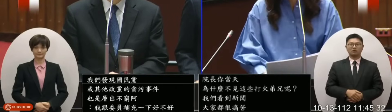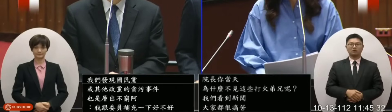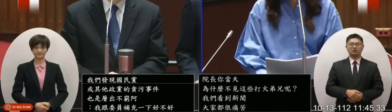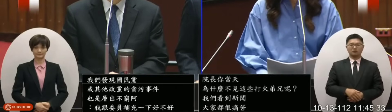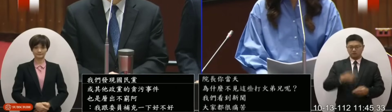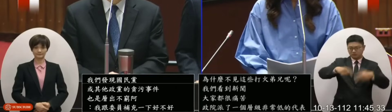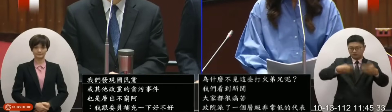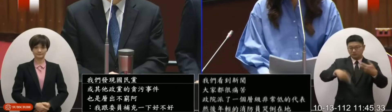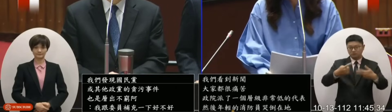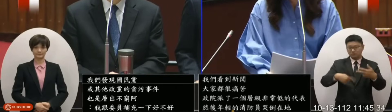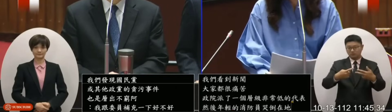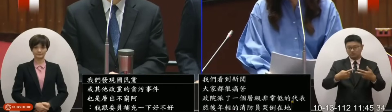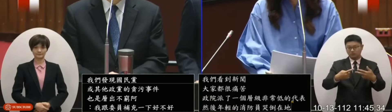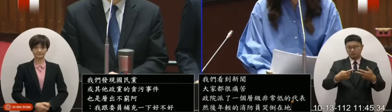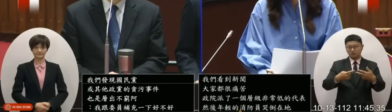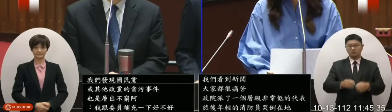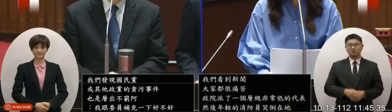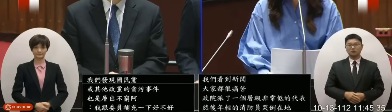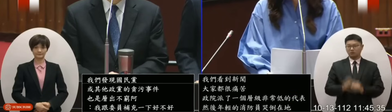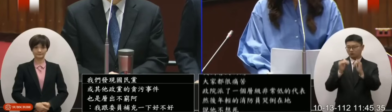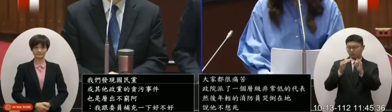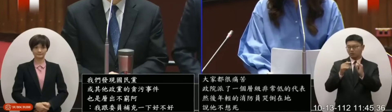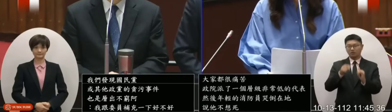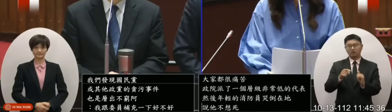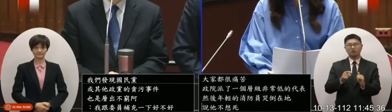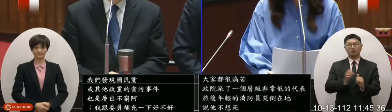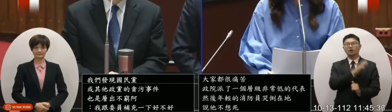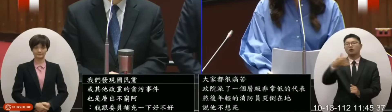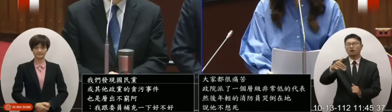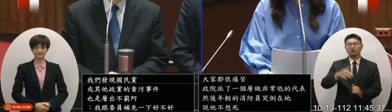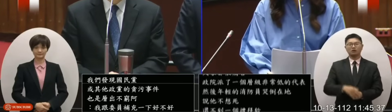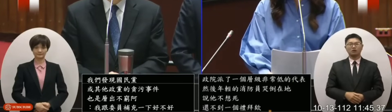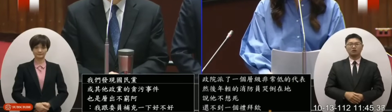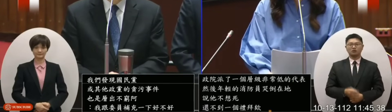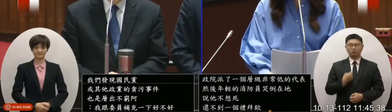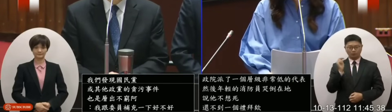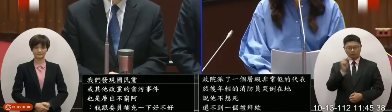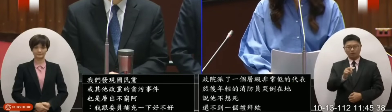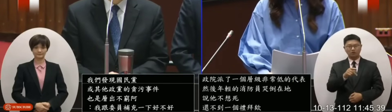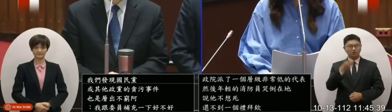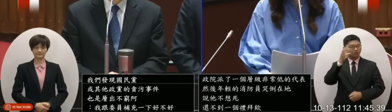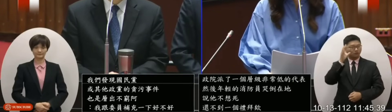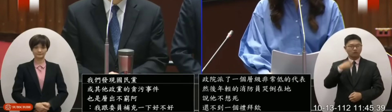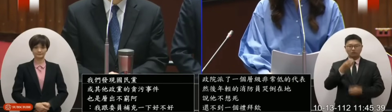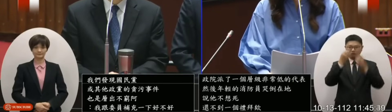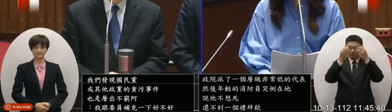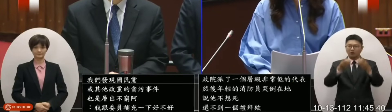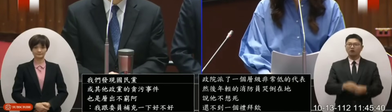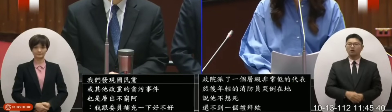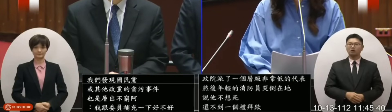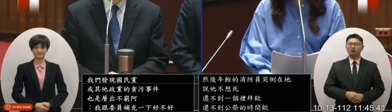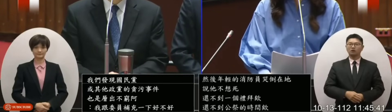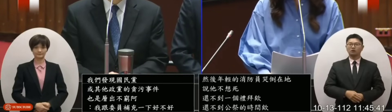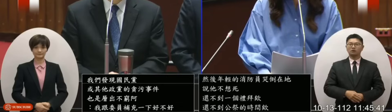一个礼拜耶，还不到公祭的时间耶，我是真的非常的傻眼，为什么院长